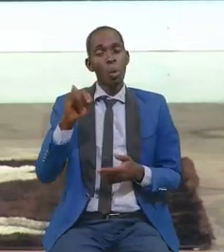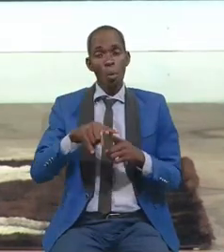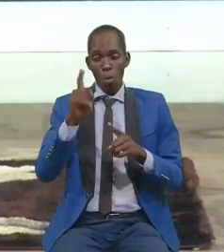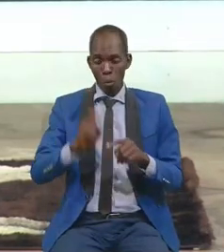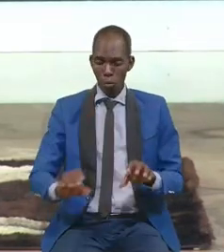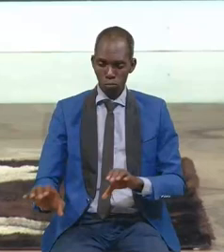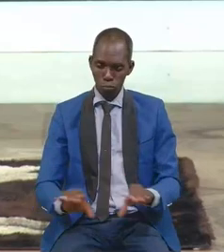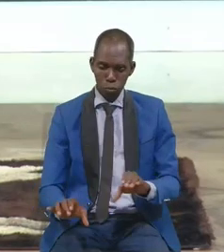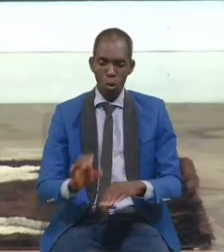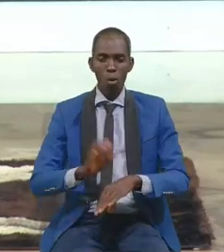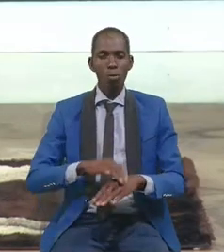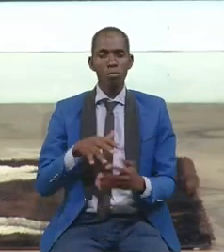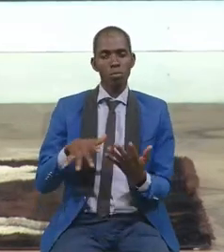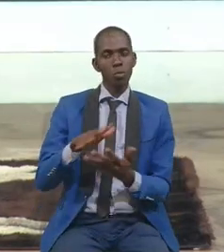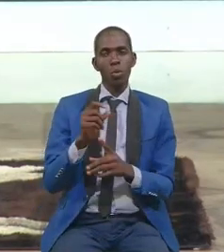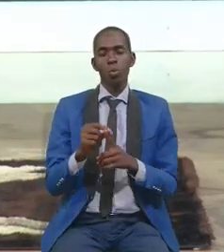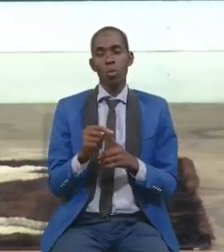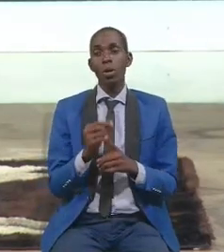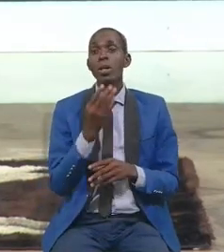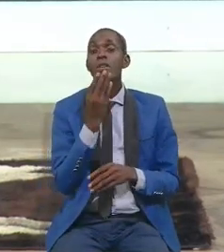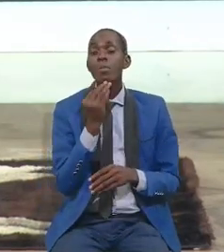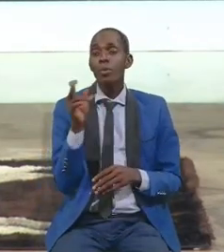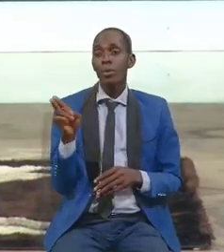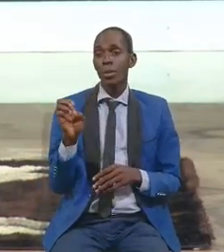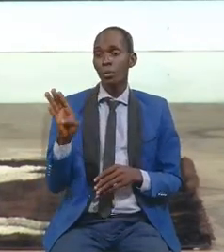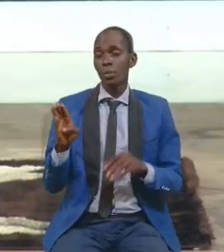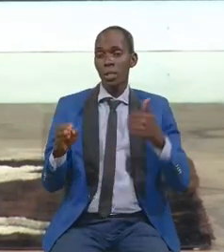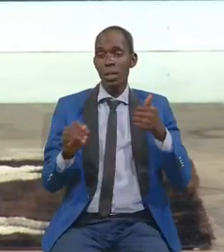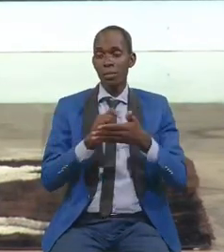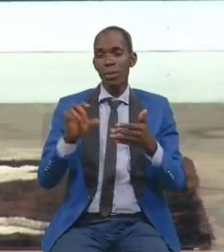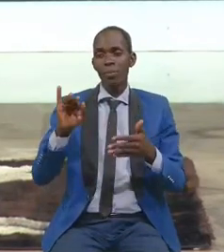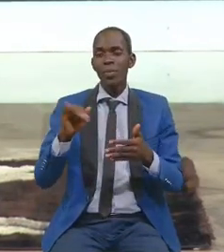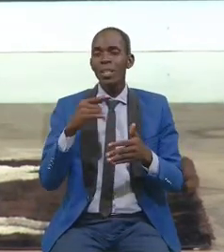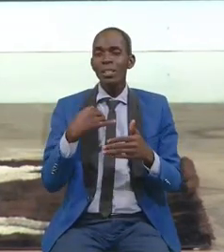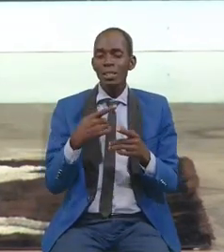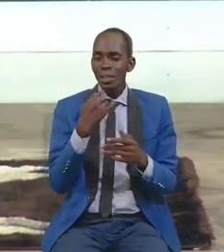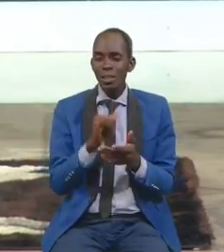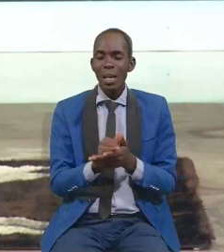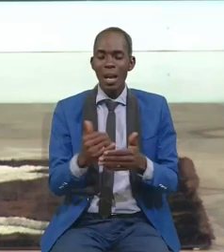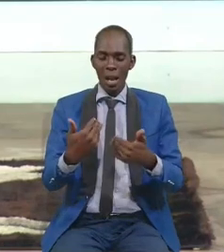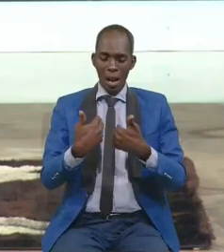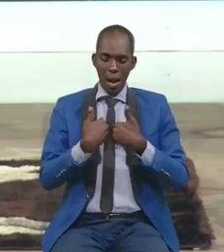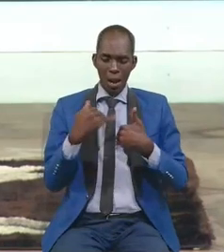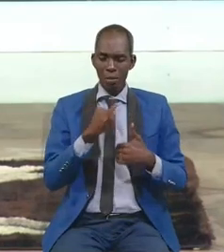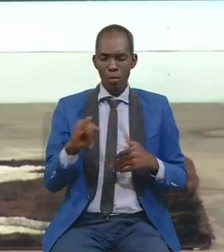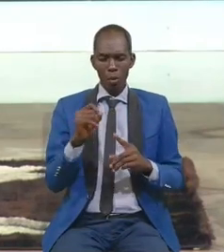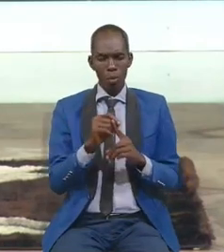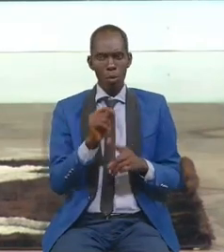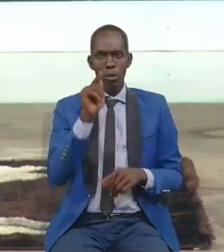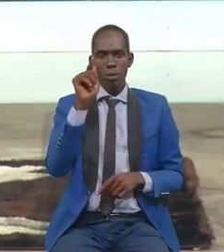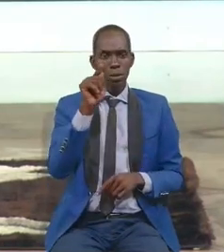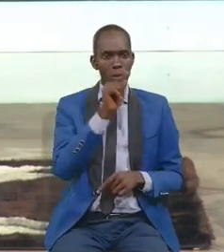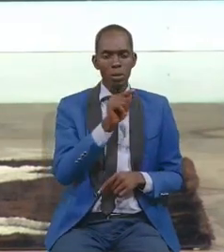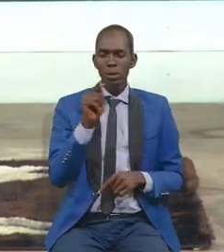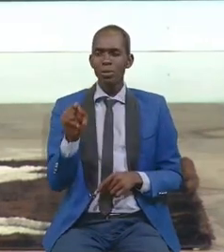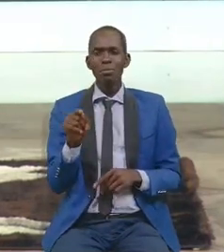paroles. Verset 19. Ainsi donc, pourquoi donc? C'est là, c'est parce